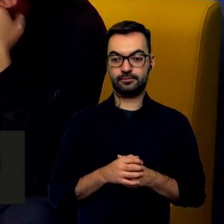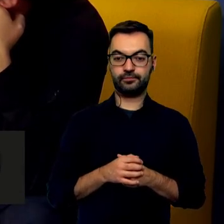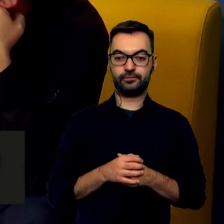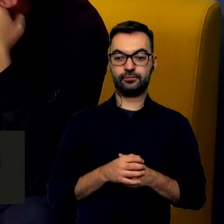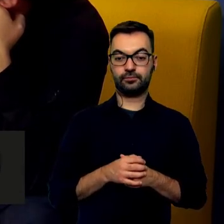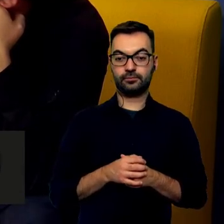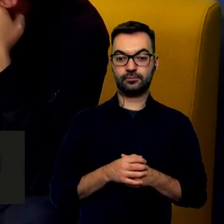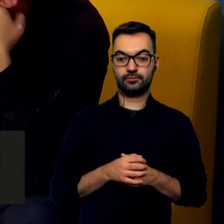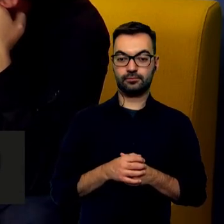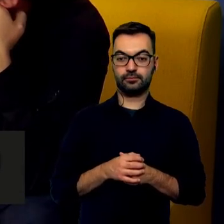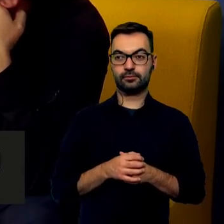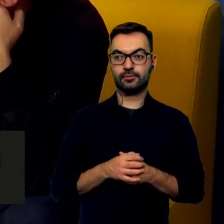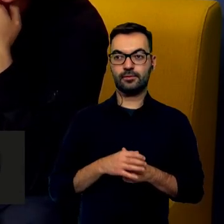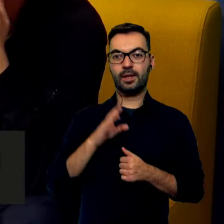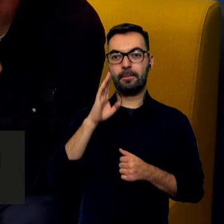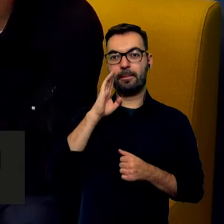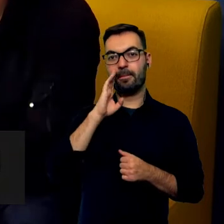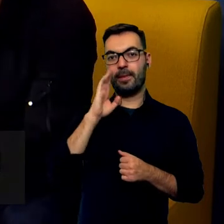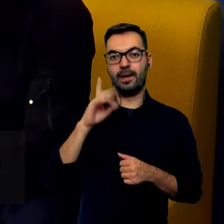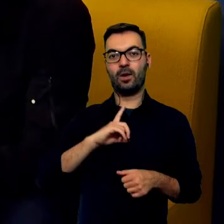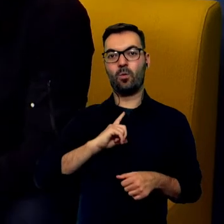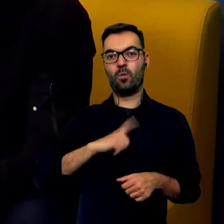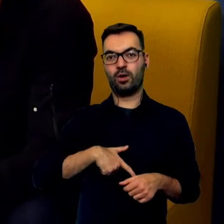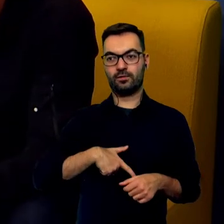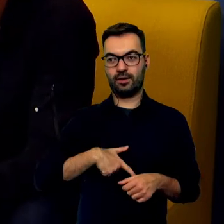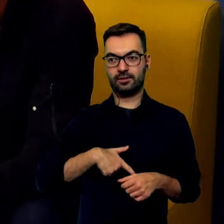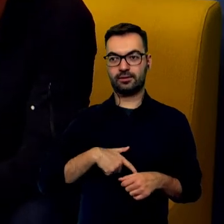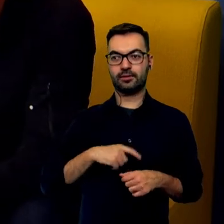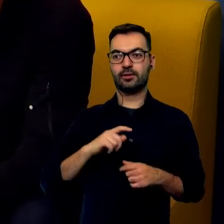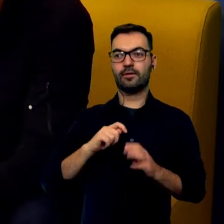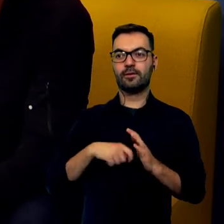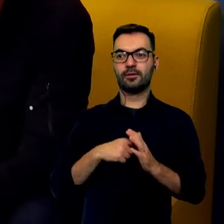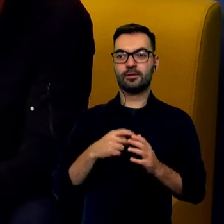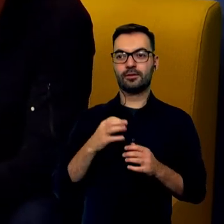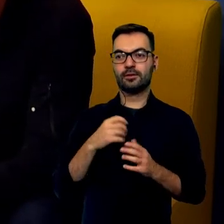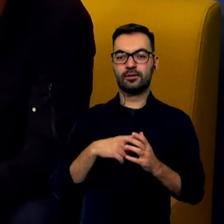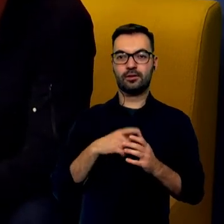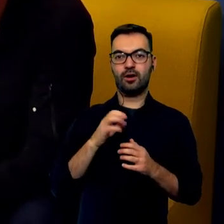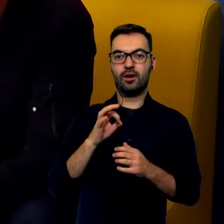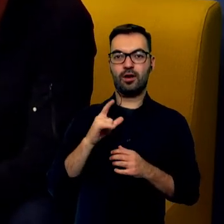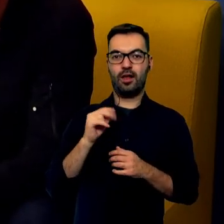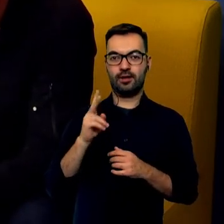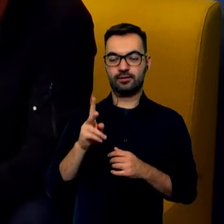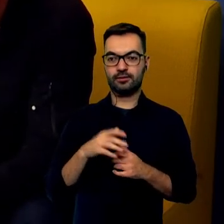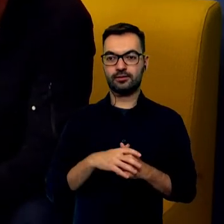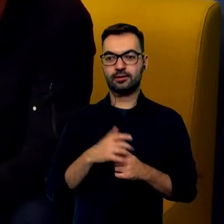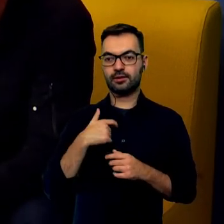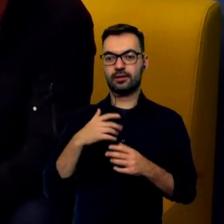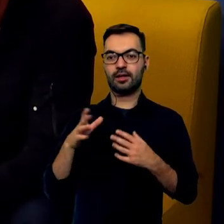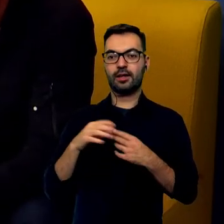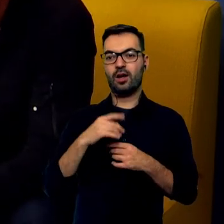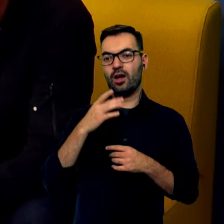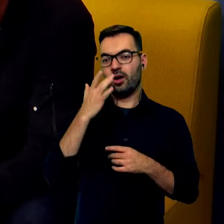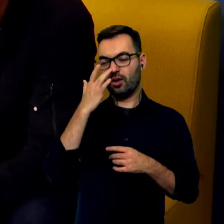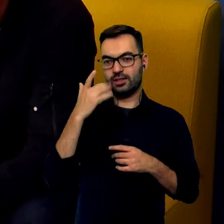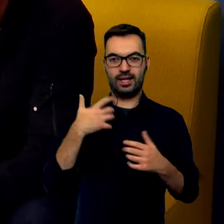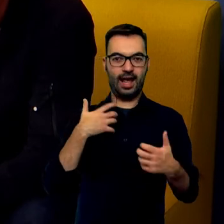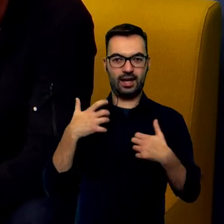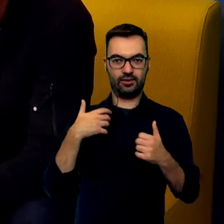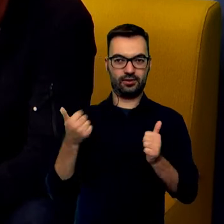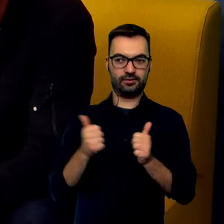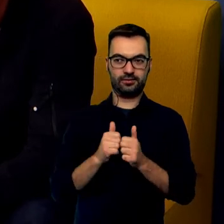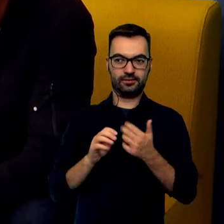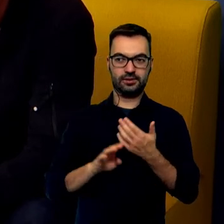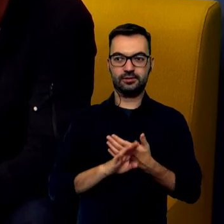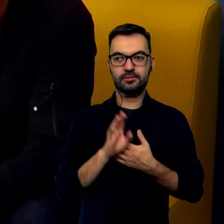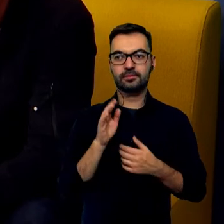i w Belgia Łotwa w takim filmie o Oleg i tam grałem z rosyjskim aktorem